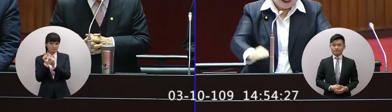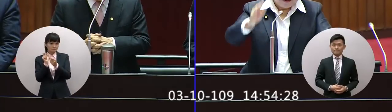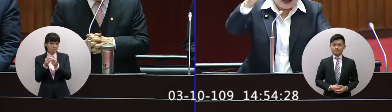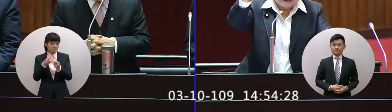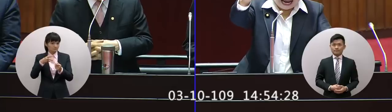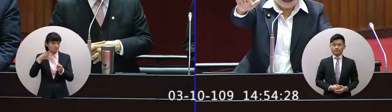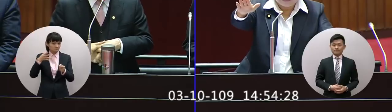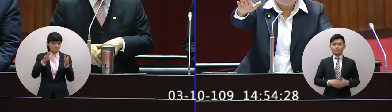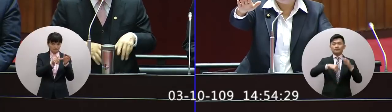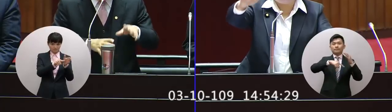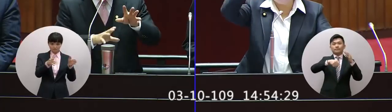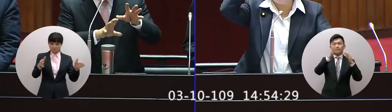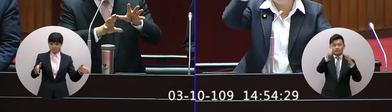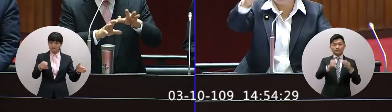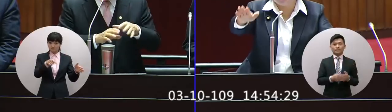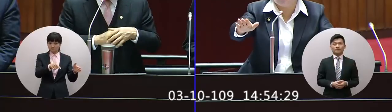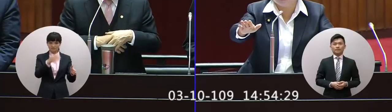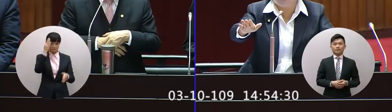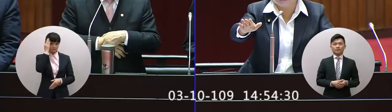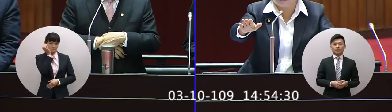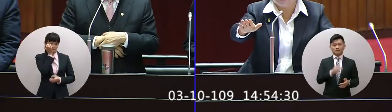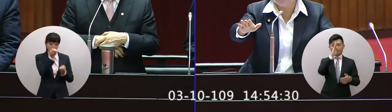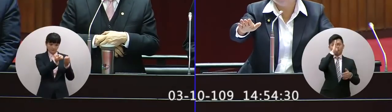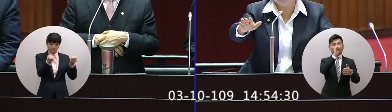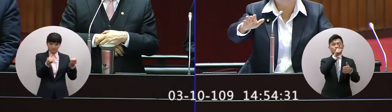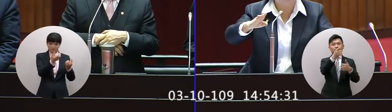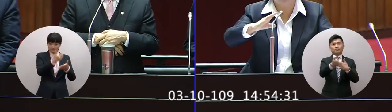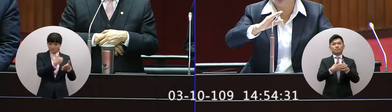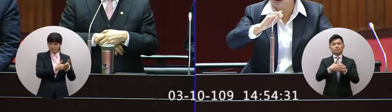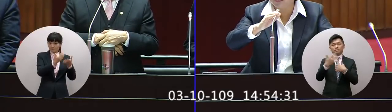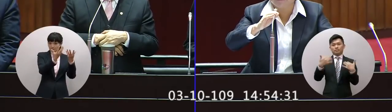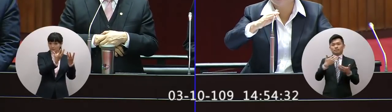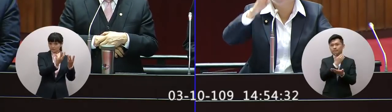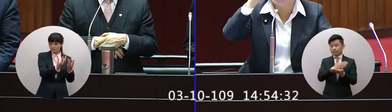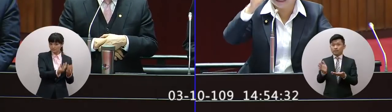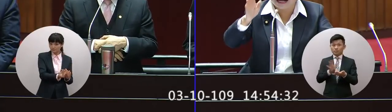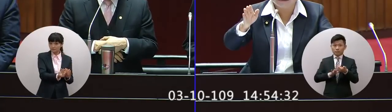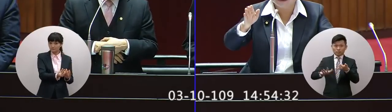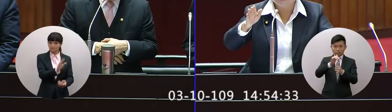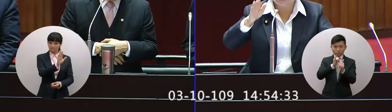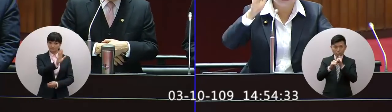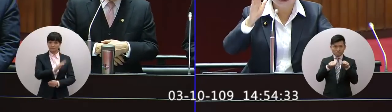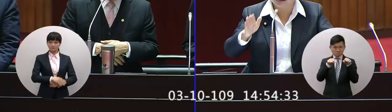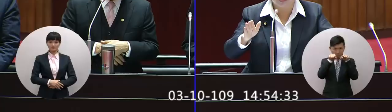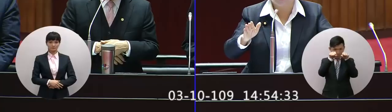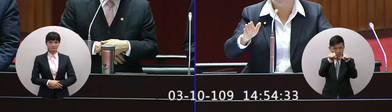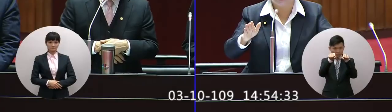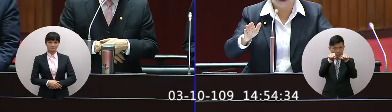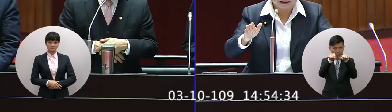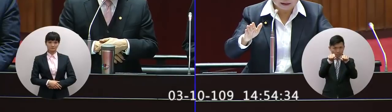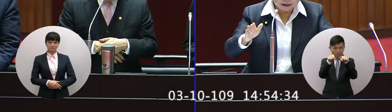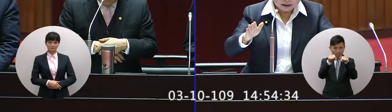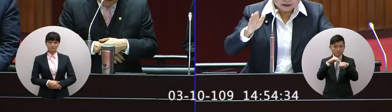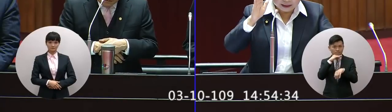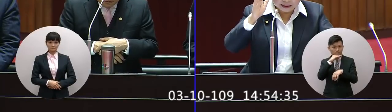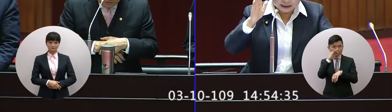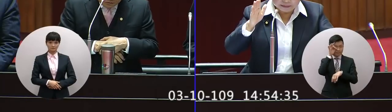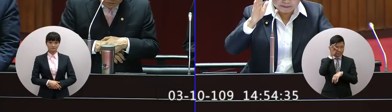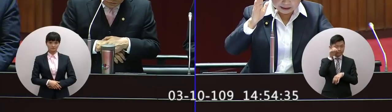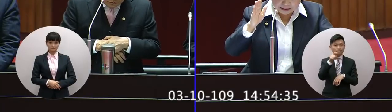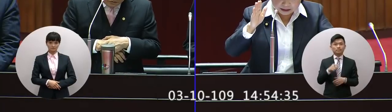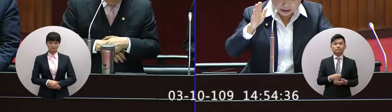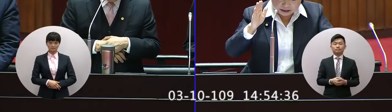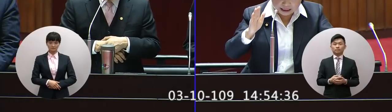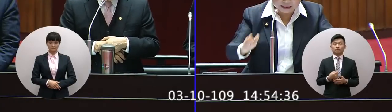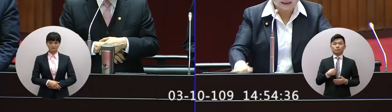很理性科学。 院长， 不会像 你，请你解决我们的问题，这是全国民众都在看。请你解决我们的问题，所以因